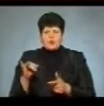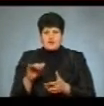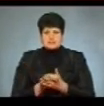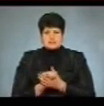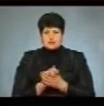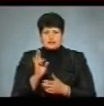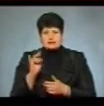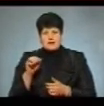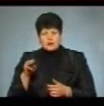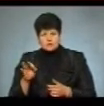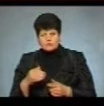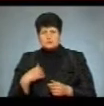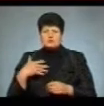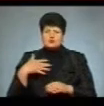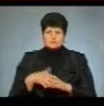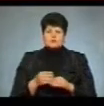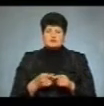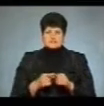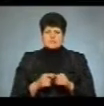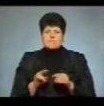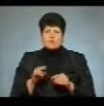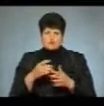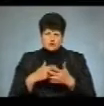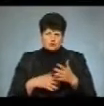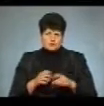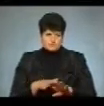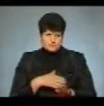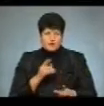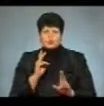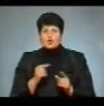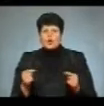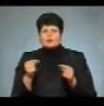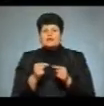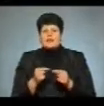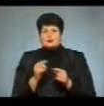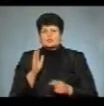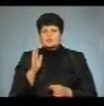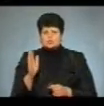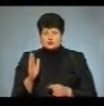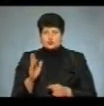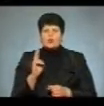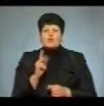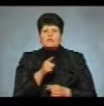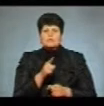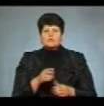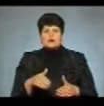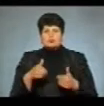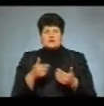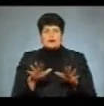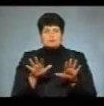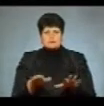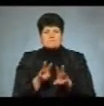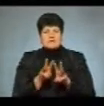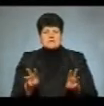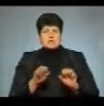Союзу, НАТО, хоча, звичайно, ми розуміємо, що це процедури. А по-друге, хто конкретно кого вони будуть рекомендувати на посади